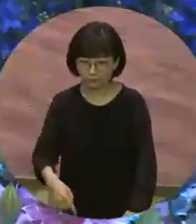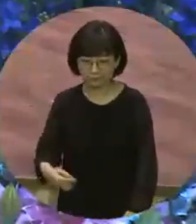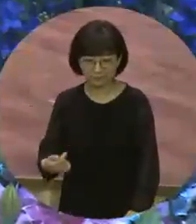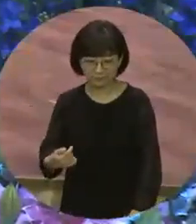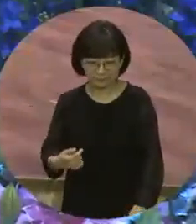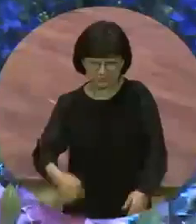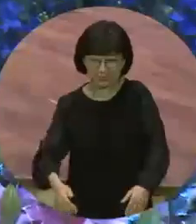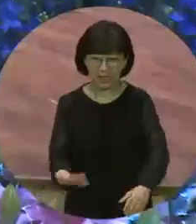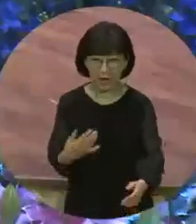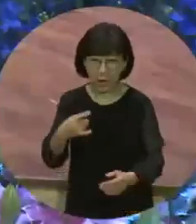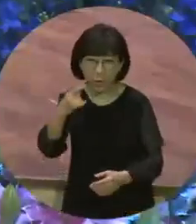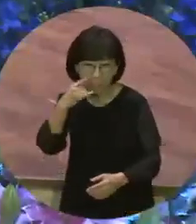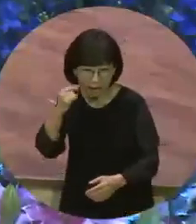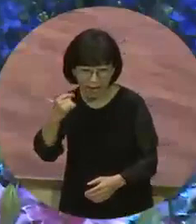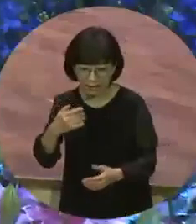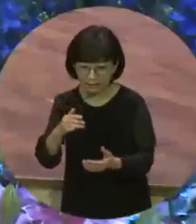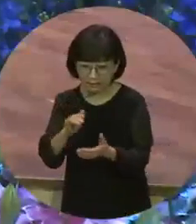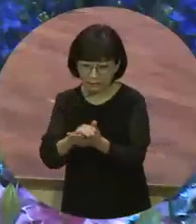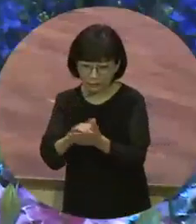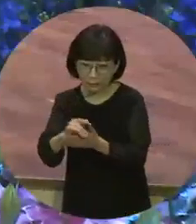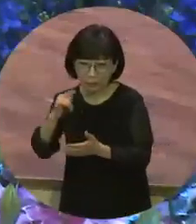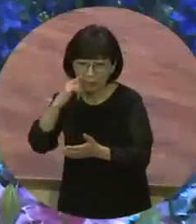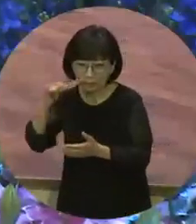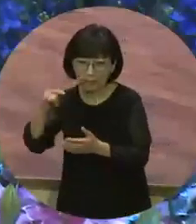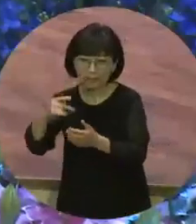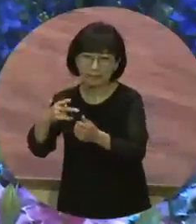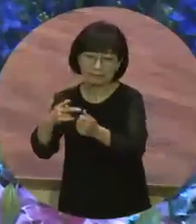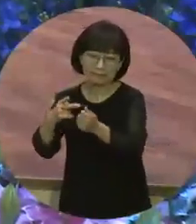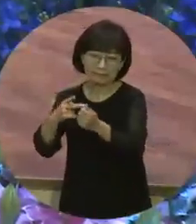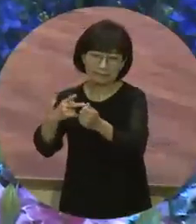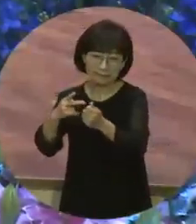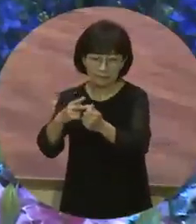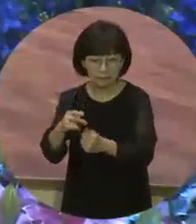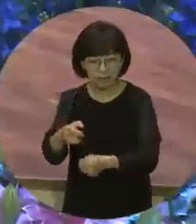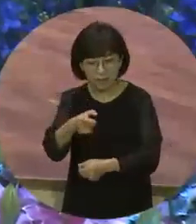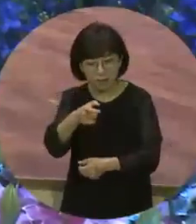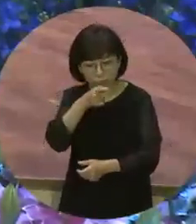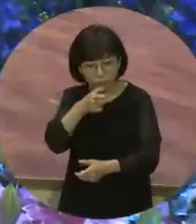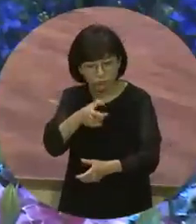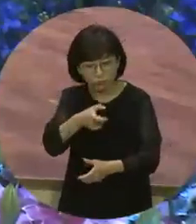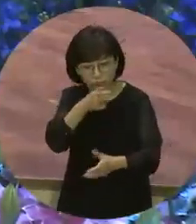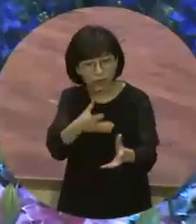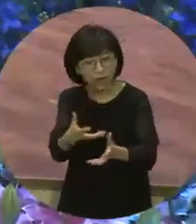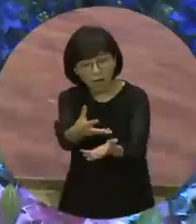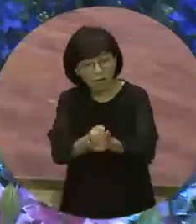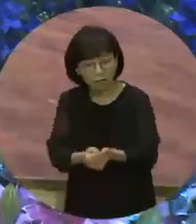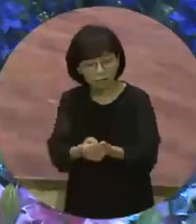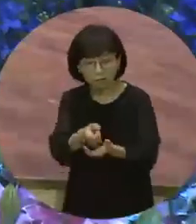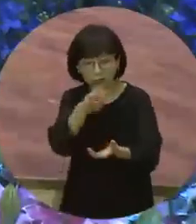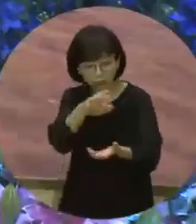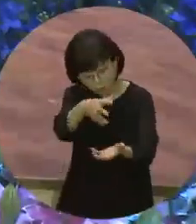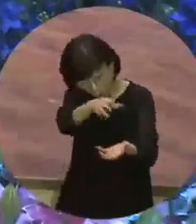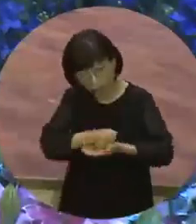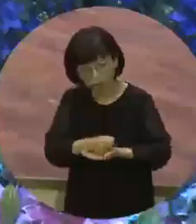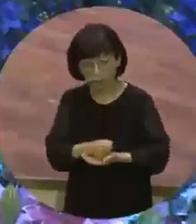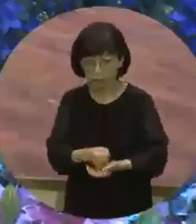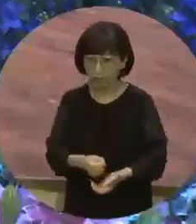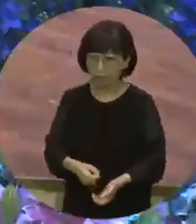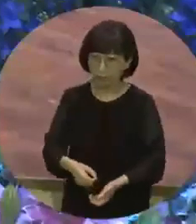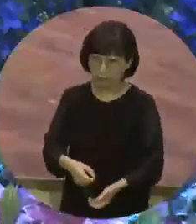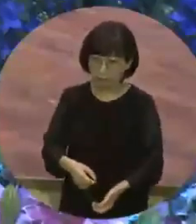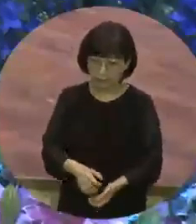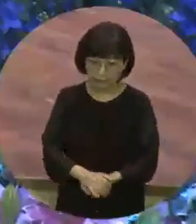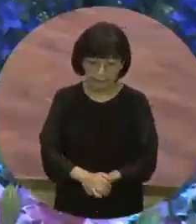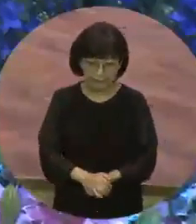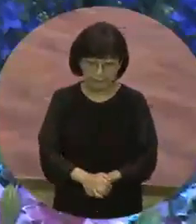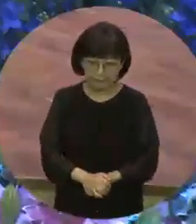계모요, 계모. 고등학교 때 계모인데, 계모가 자꾸 물독을 한다고, 물을. 물독을 하니까, 이 친구가 물을 한두